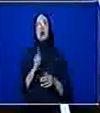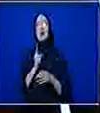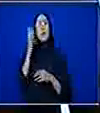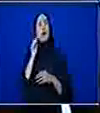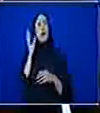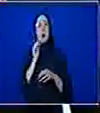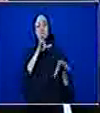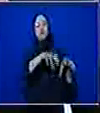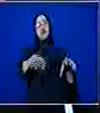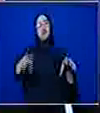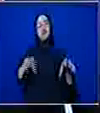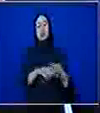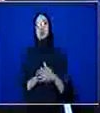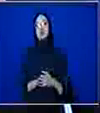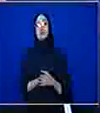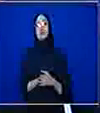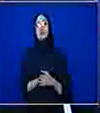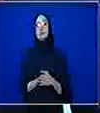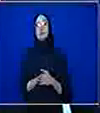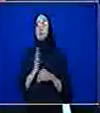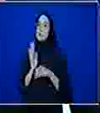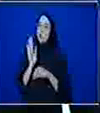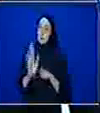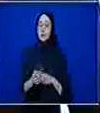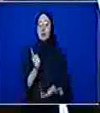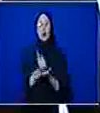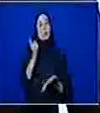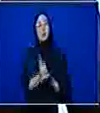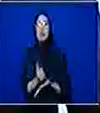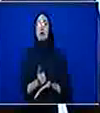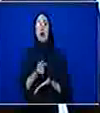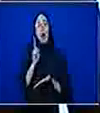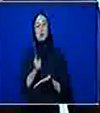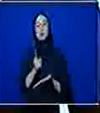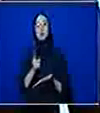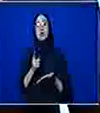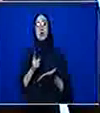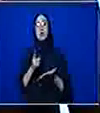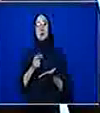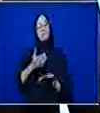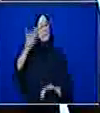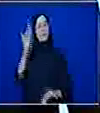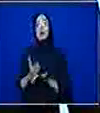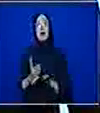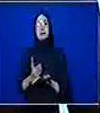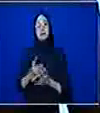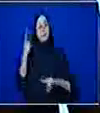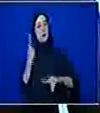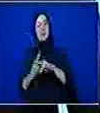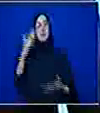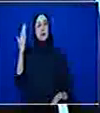kira siapapun nanti, kita harus lebih galak lagi untuk